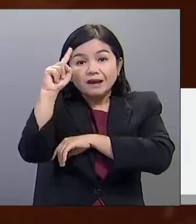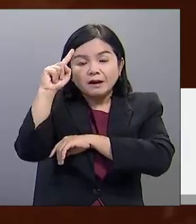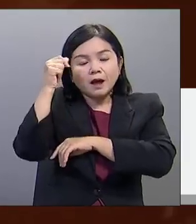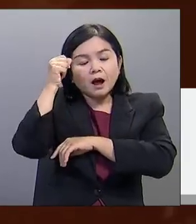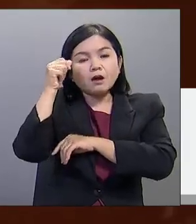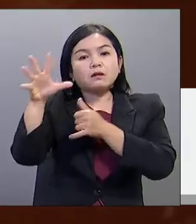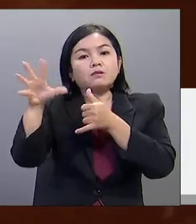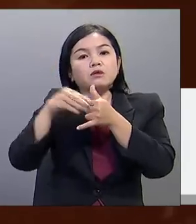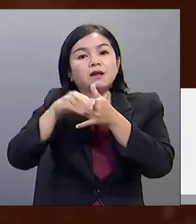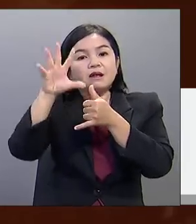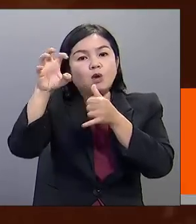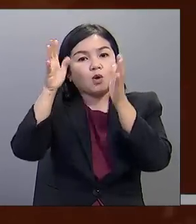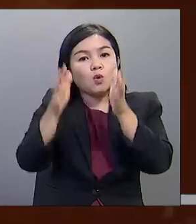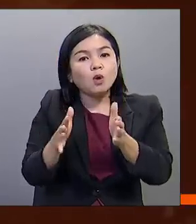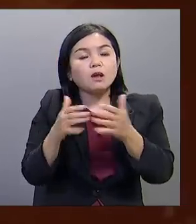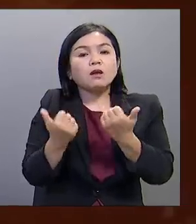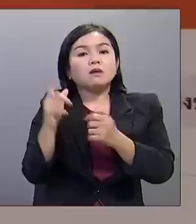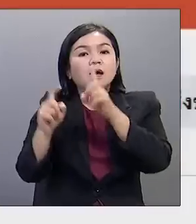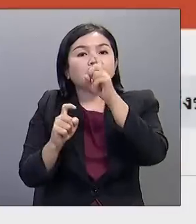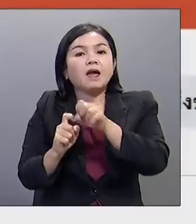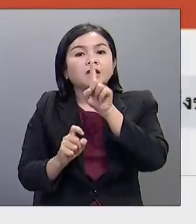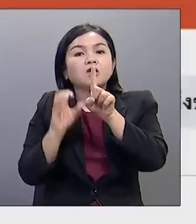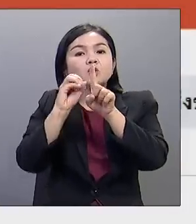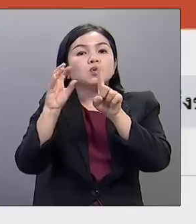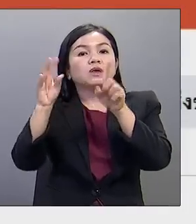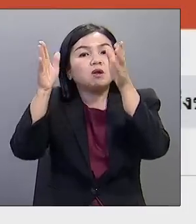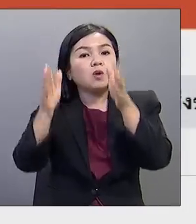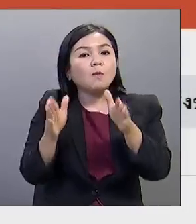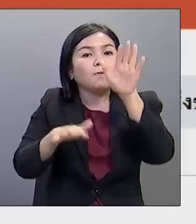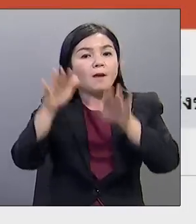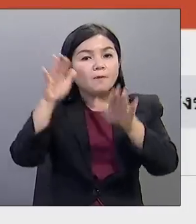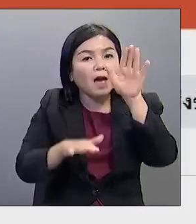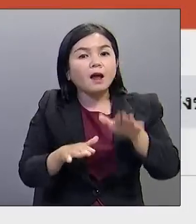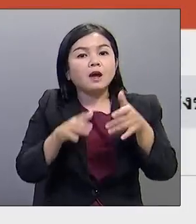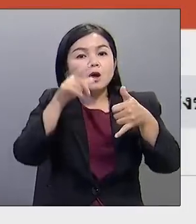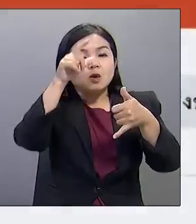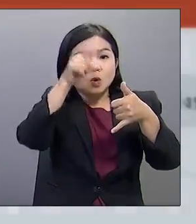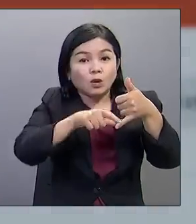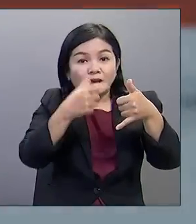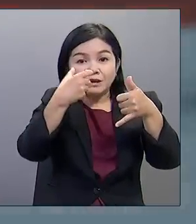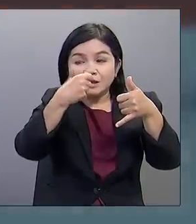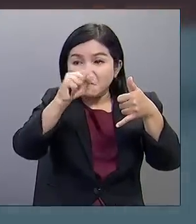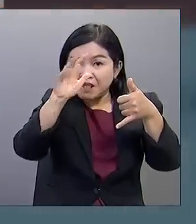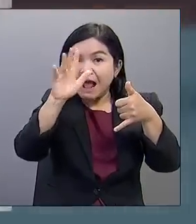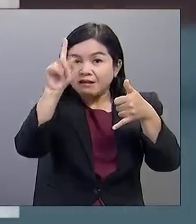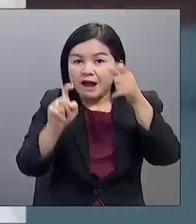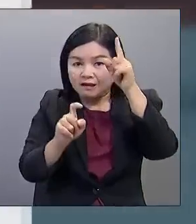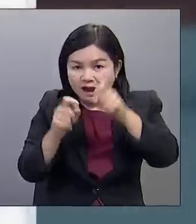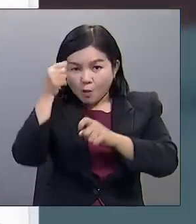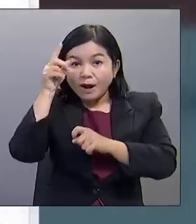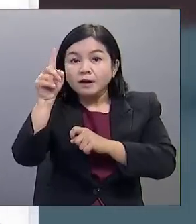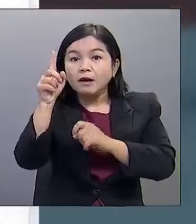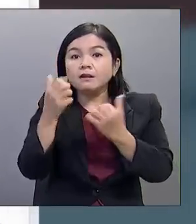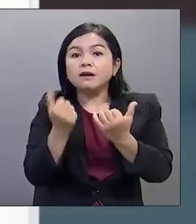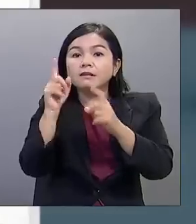ผู้เสียชีวิตรายใหม่ 107คนนะคะค่าเฉลี่ยแล้วนี่ก็คือ 15คนต่อวันค่ะรองศาสตราจารย์นาย